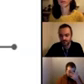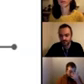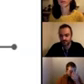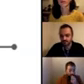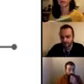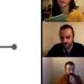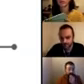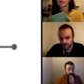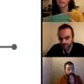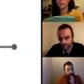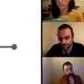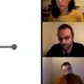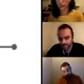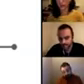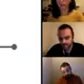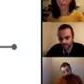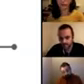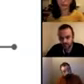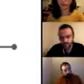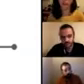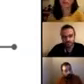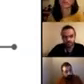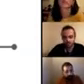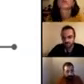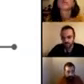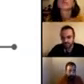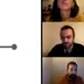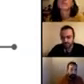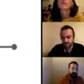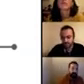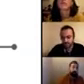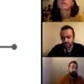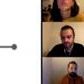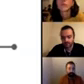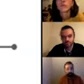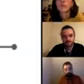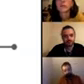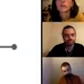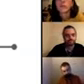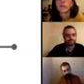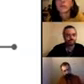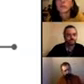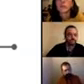önemli bir aktör olarak yer alıyoruz. Bunu İBB'nin de yeni döneminde üniversitelerle beraber iş yapma